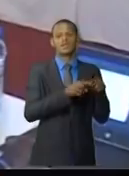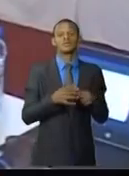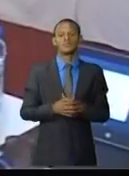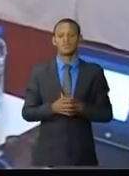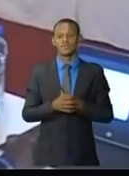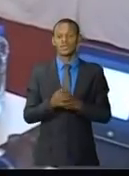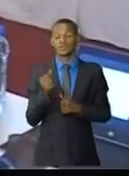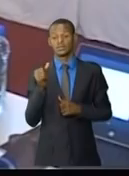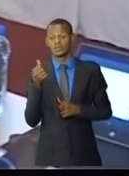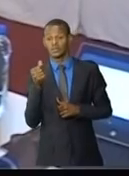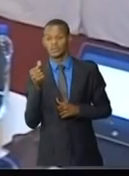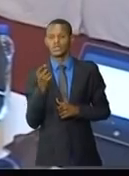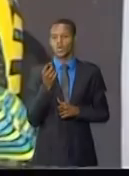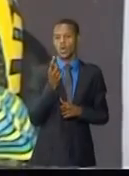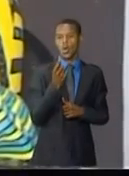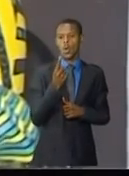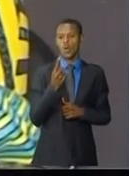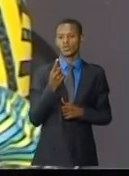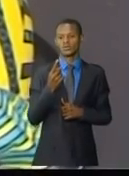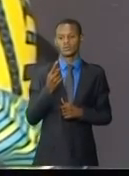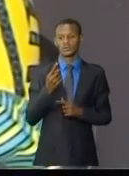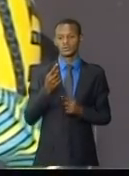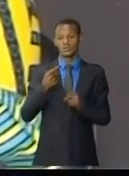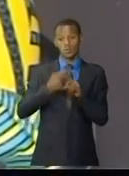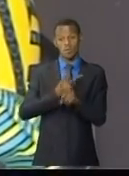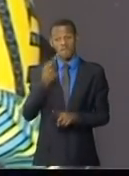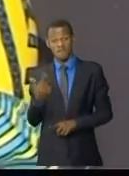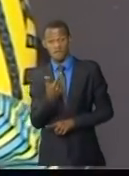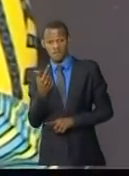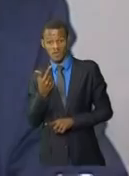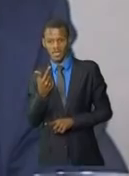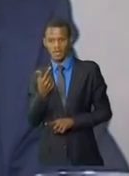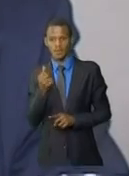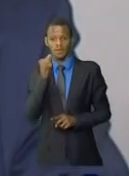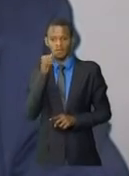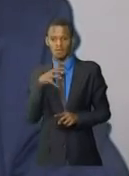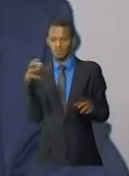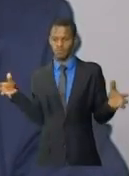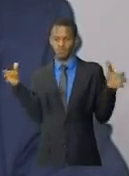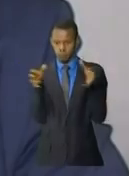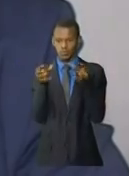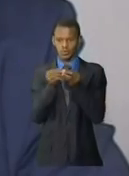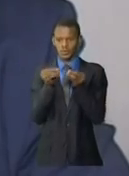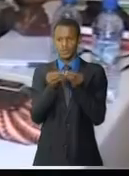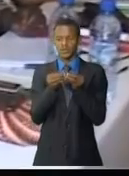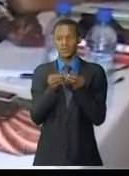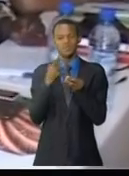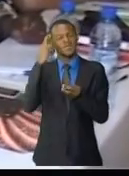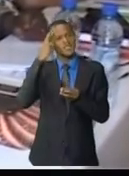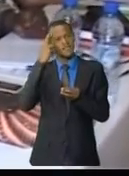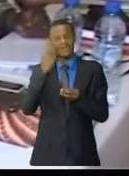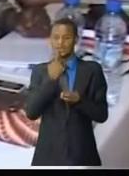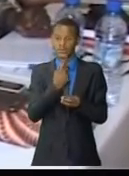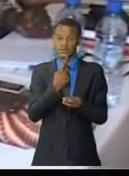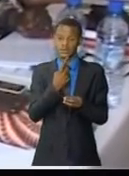février, ces femmes venues de toutes les provinces de la République réfléchissent autour du thème « La présence, les rôles et la responsabilité de la